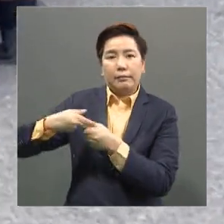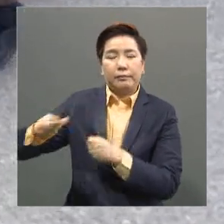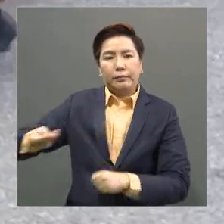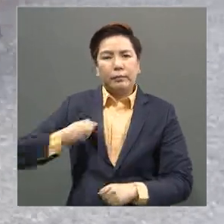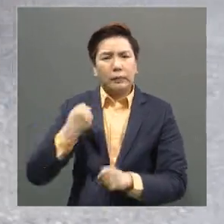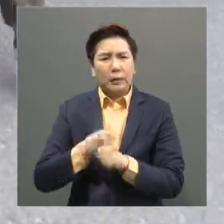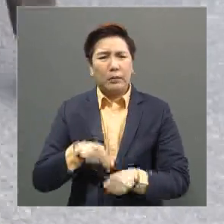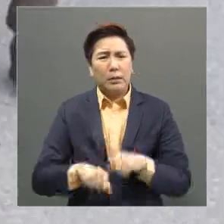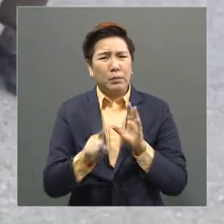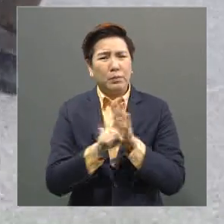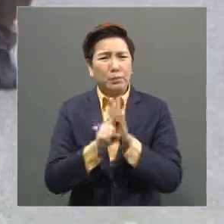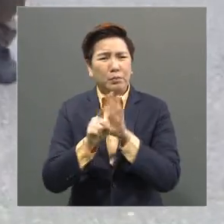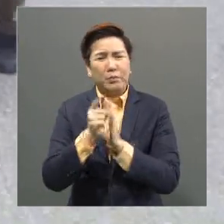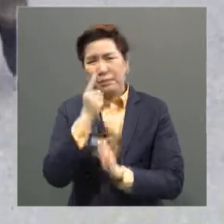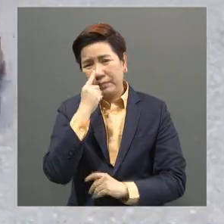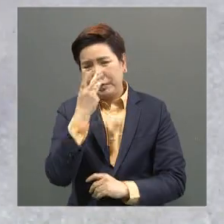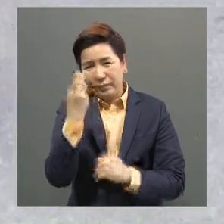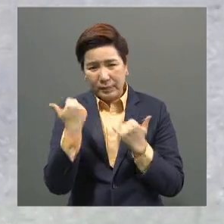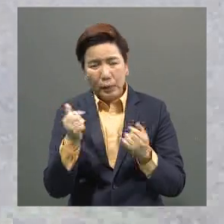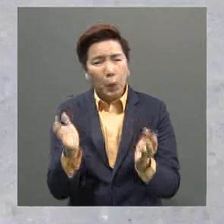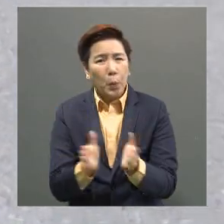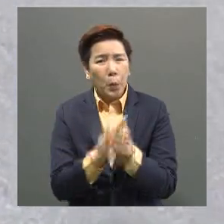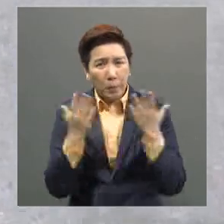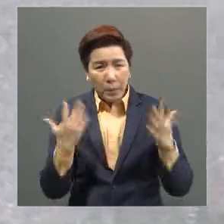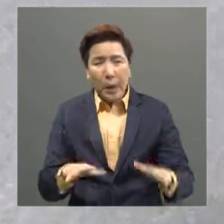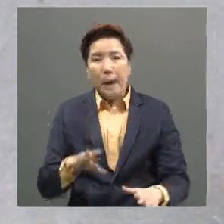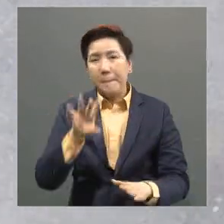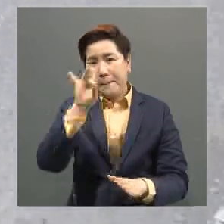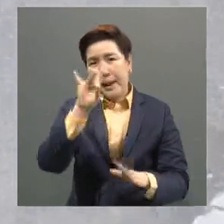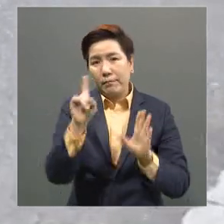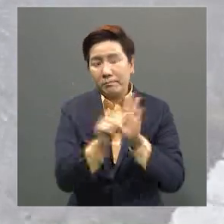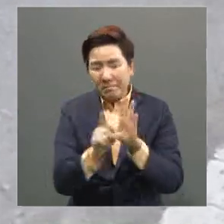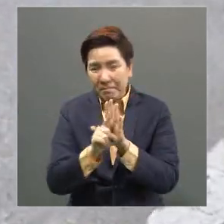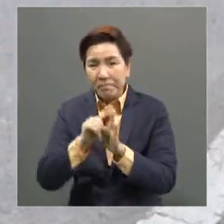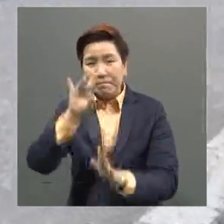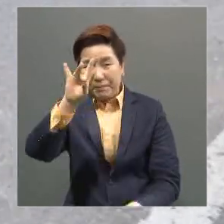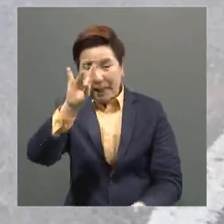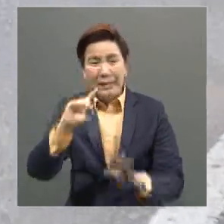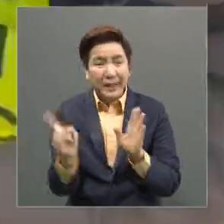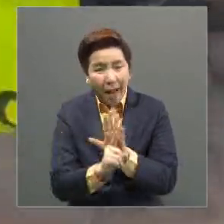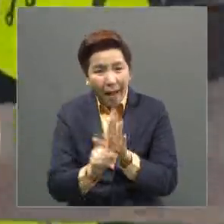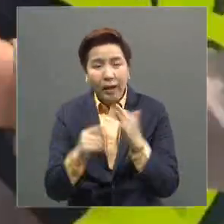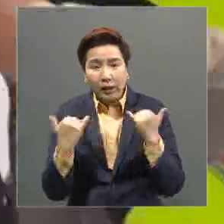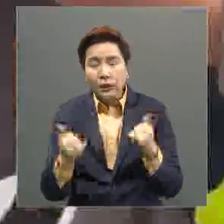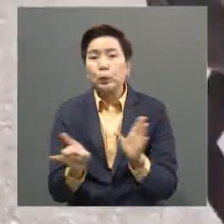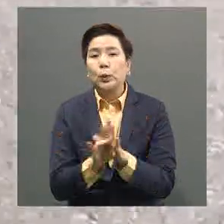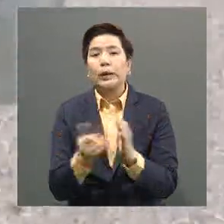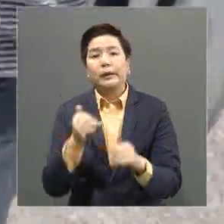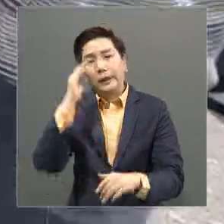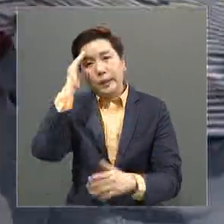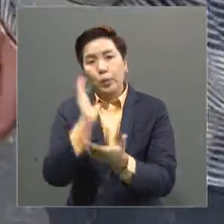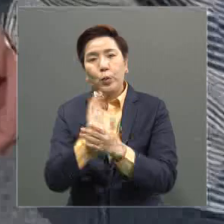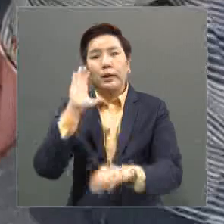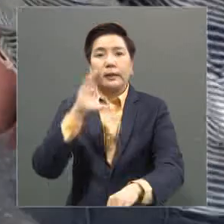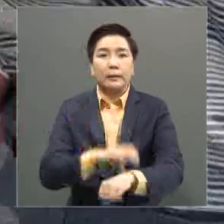ทำแบบนี้คุณผู้ชมคะทำแบบนี้มาแล้ว 8ครั้งอื 8ครั้งนะคะก่อนที่จะมาถูก